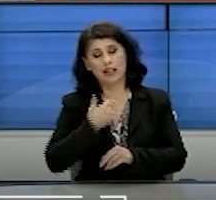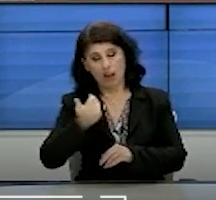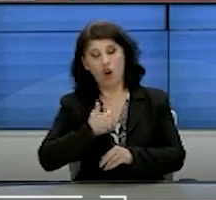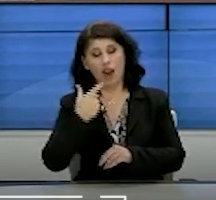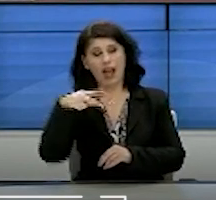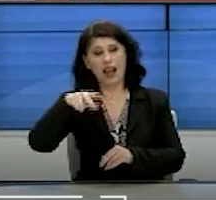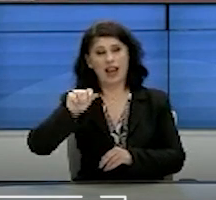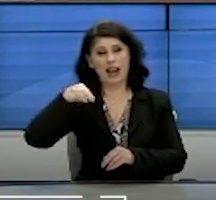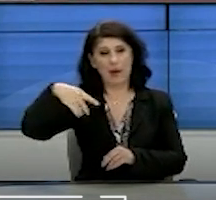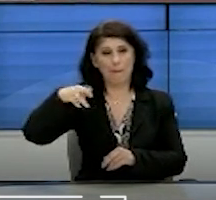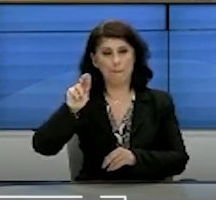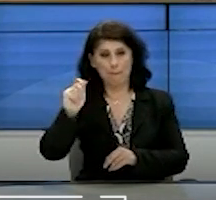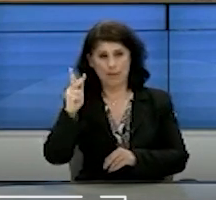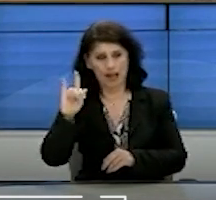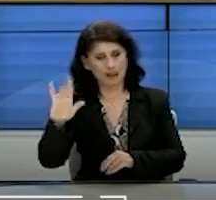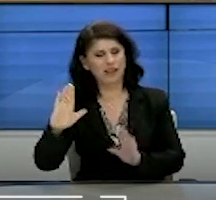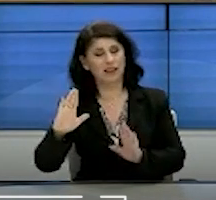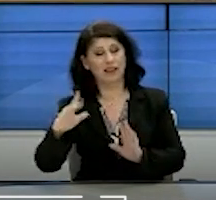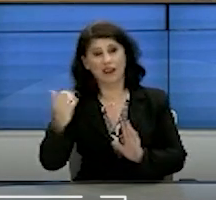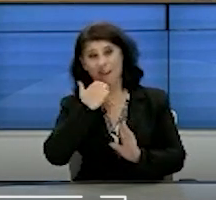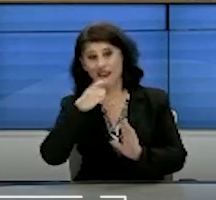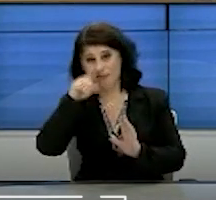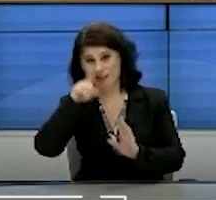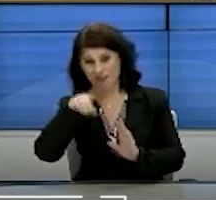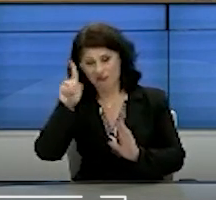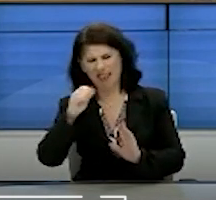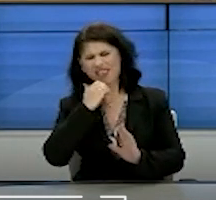έξω. Αλλά δεν πειράζει. Αυτά